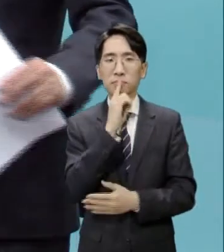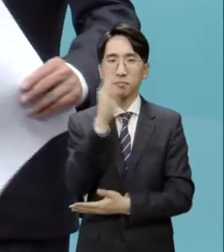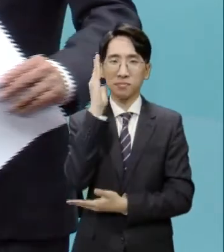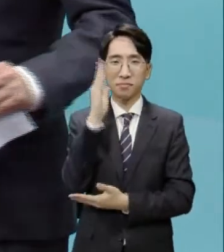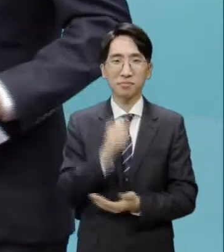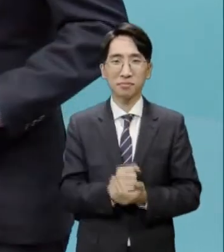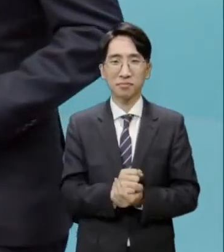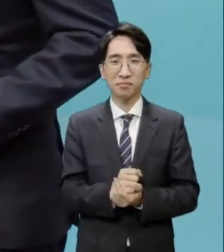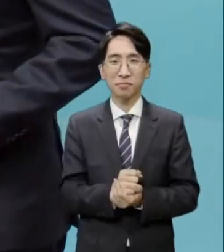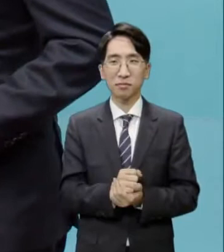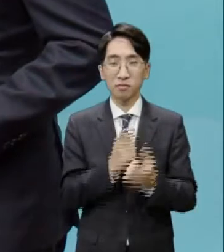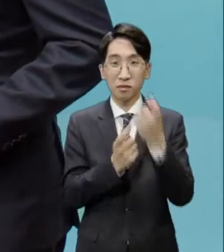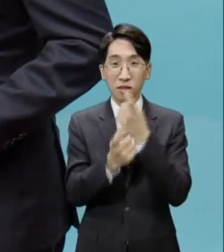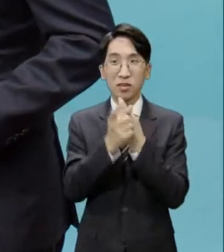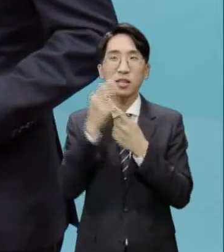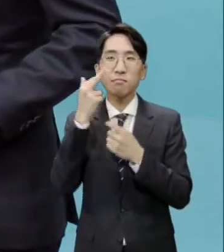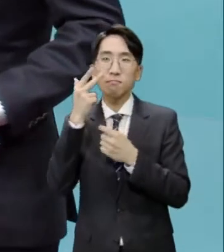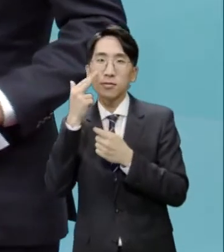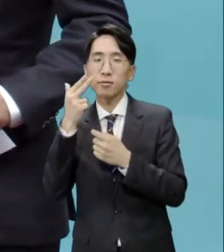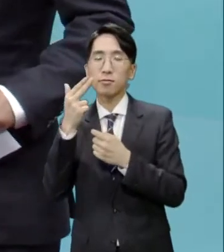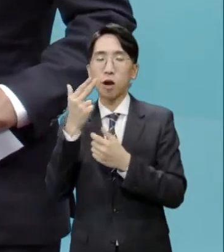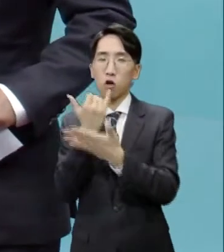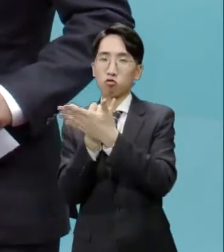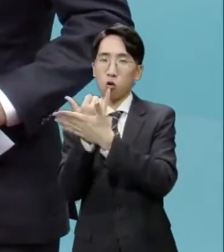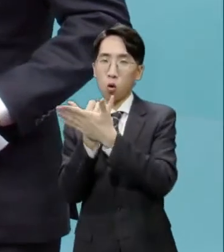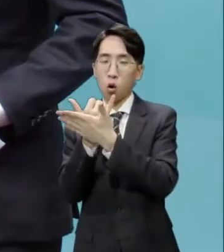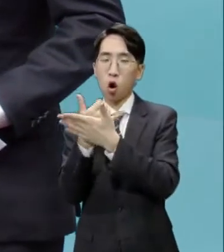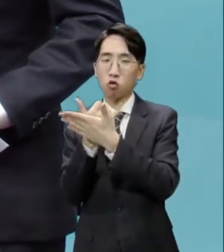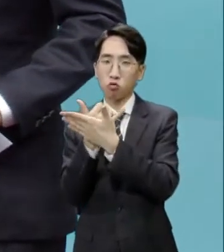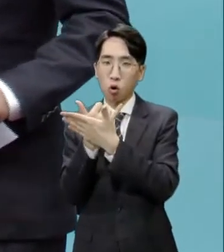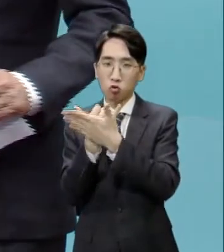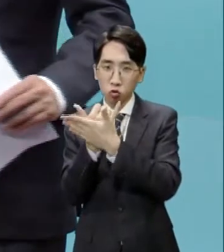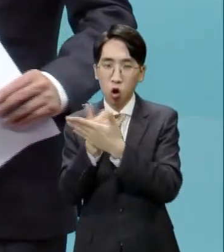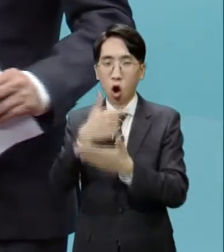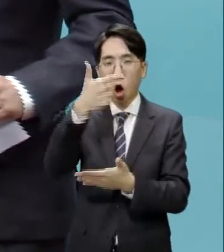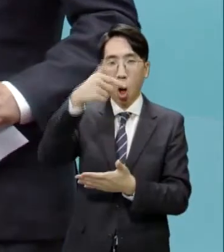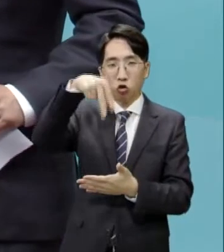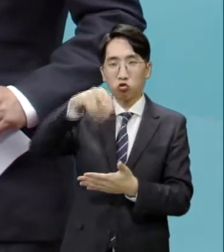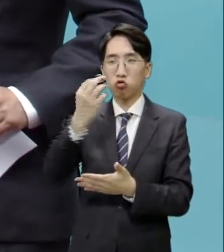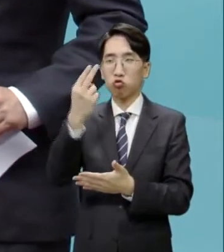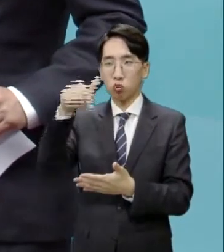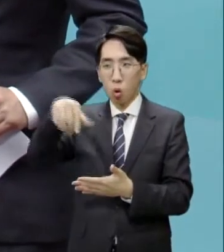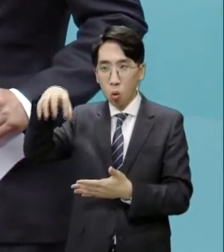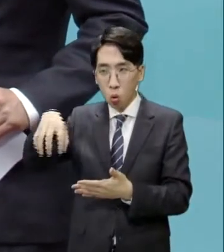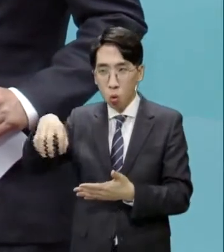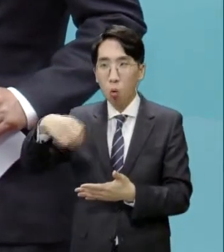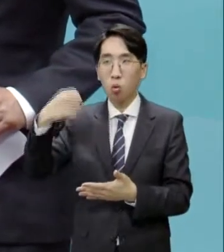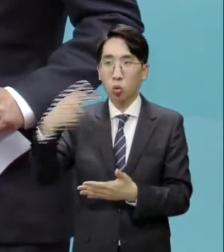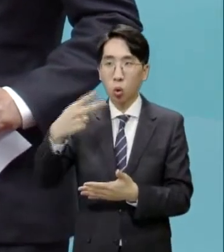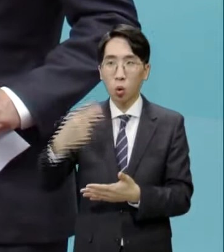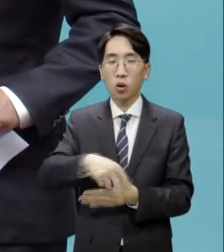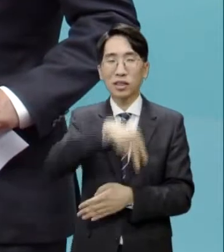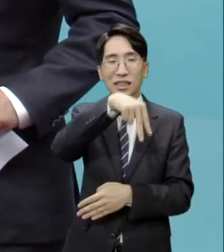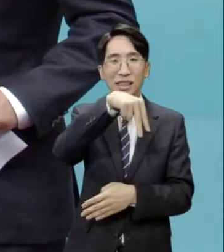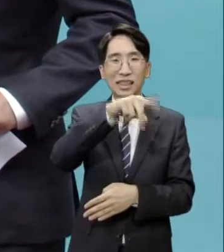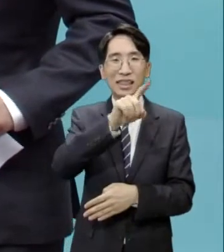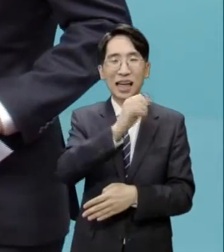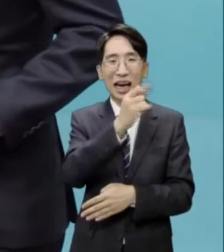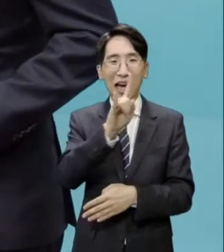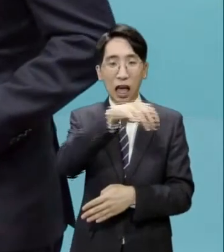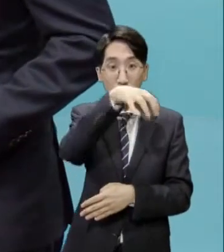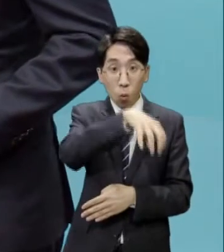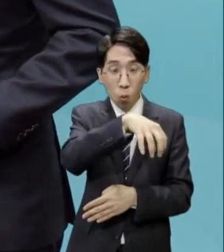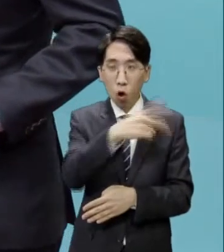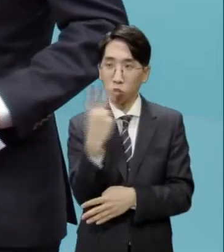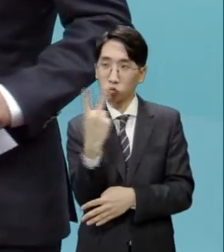자 그러면서 미국의 뉴욕과 중국의 사회 를 예로 들었는데요 세계 최고의 도시로 꼽히지만 2 도시다 행정수도 가